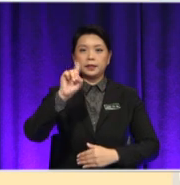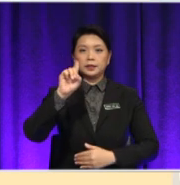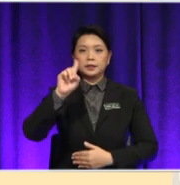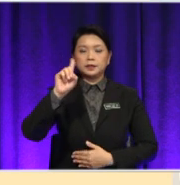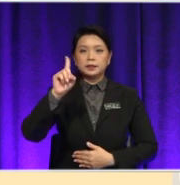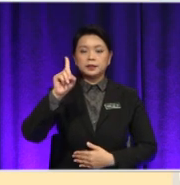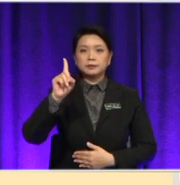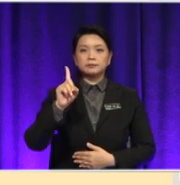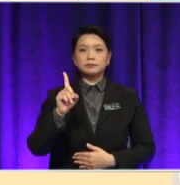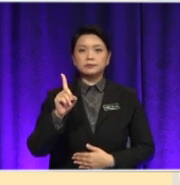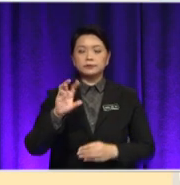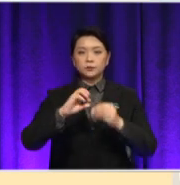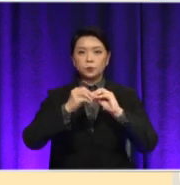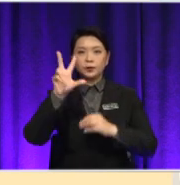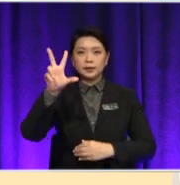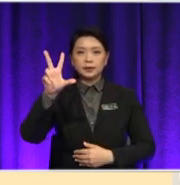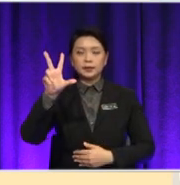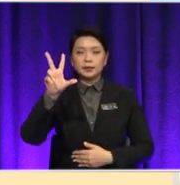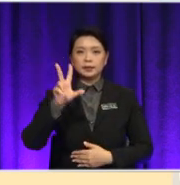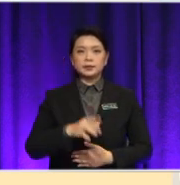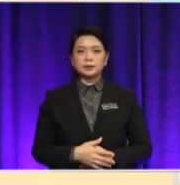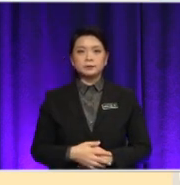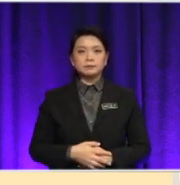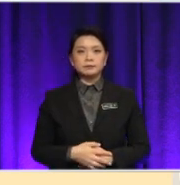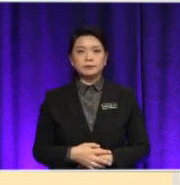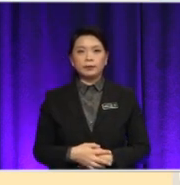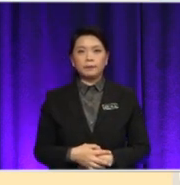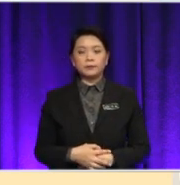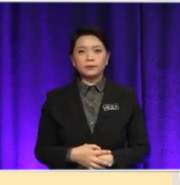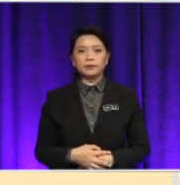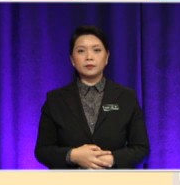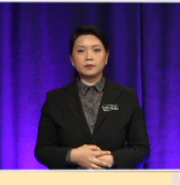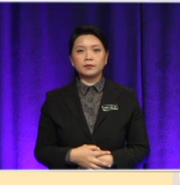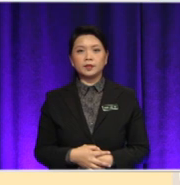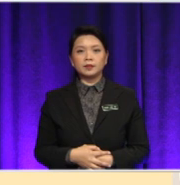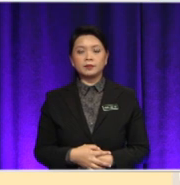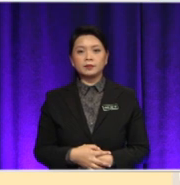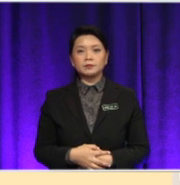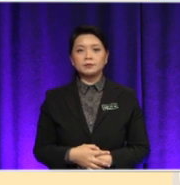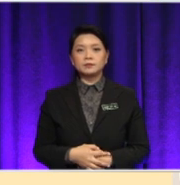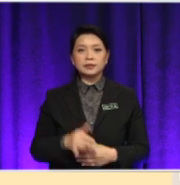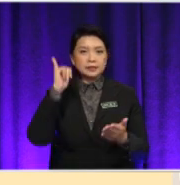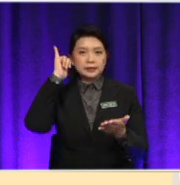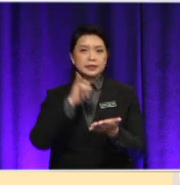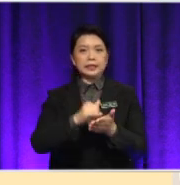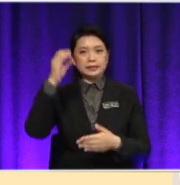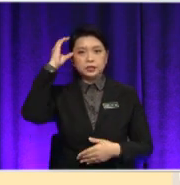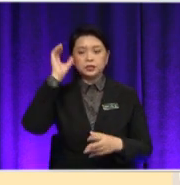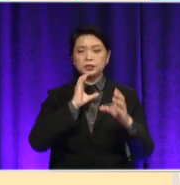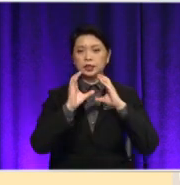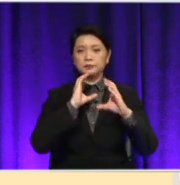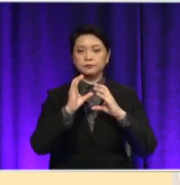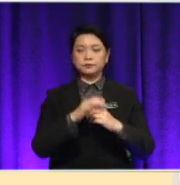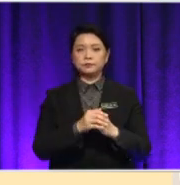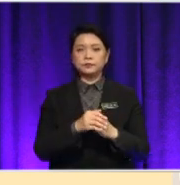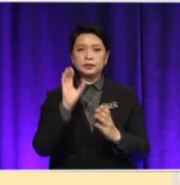tiga, empat? Nombor tiga. Pasti ke Chandra? 100% saya yakin. 100%. Okey, Mal, dia